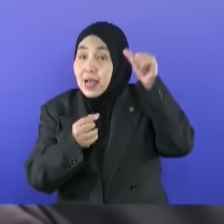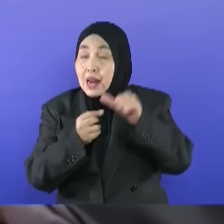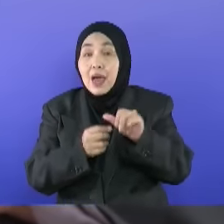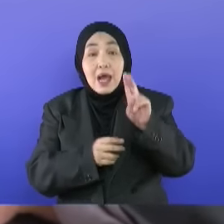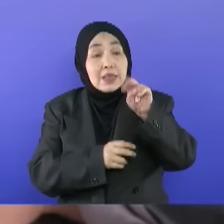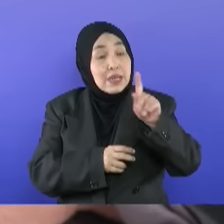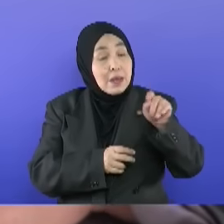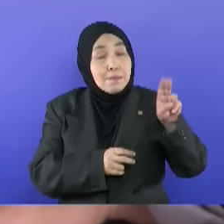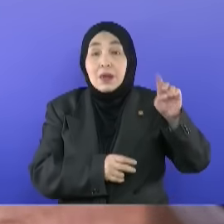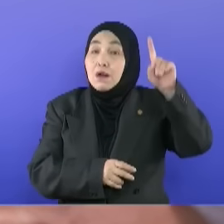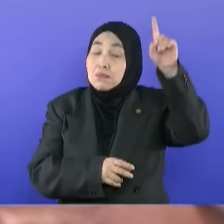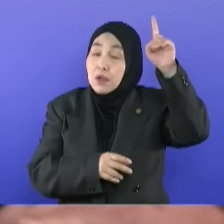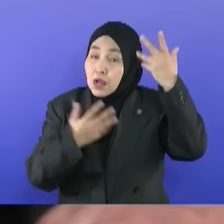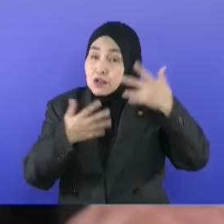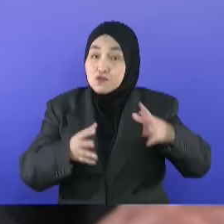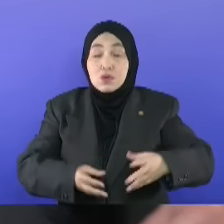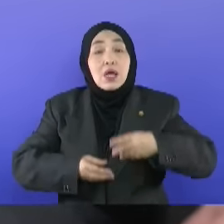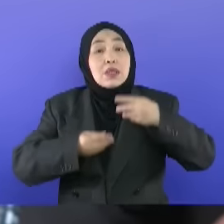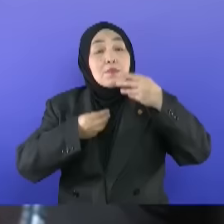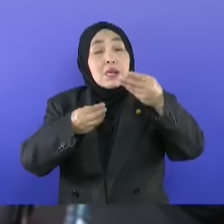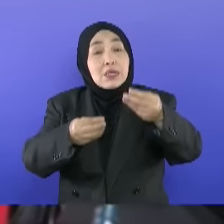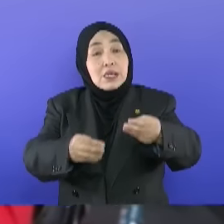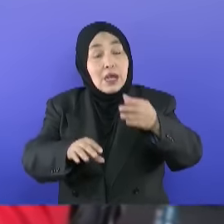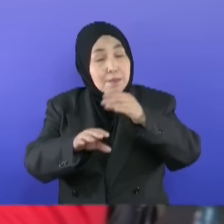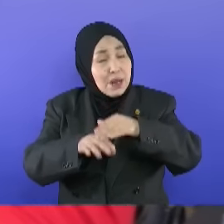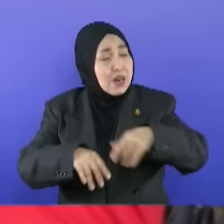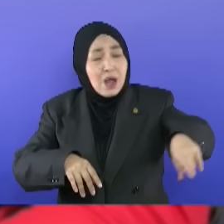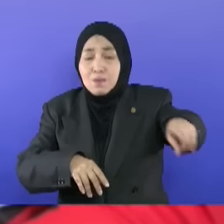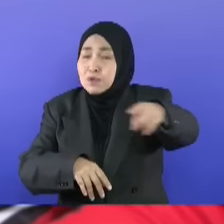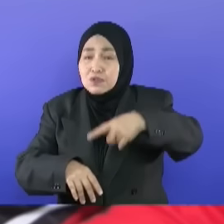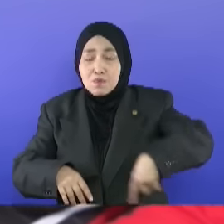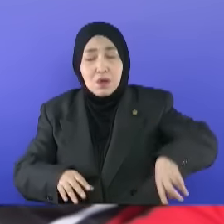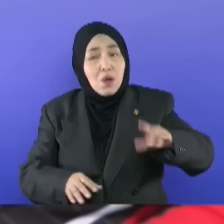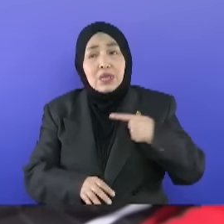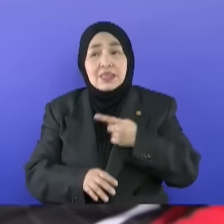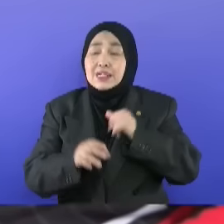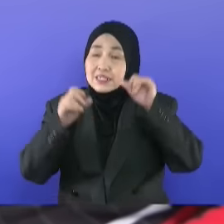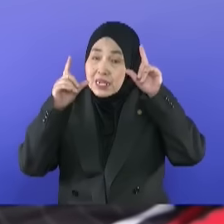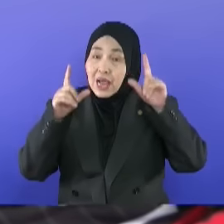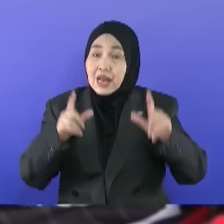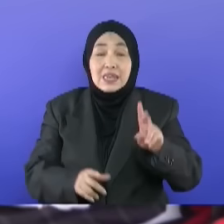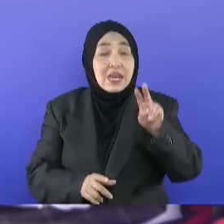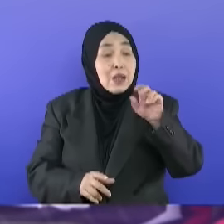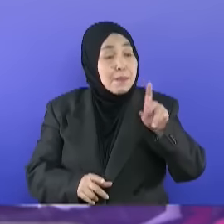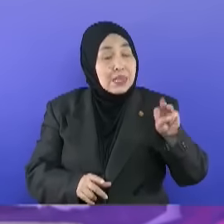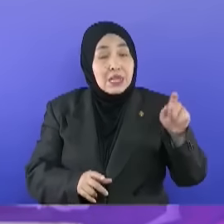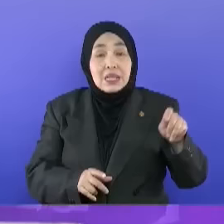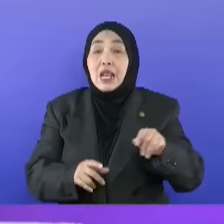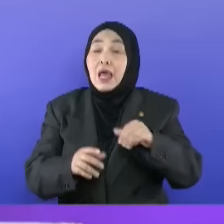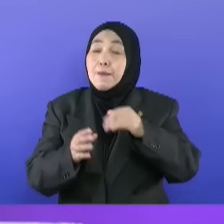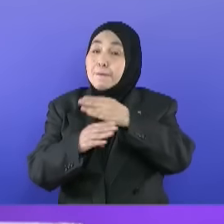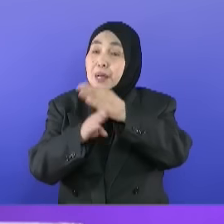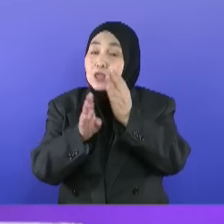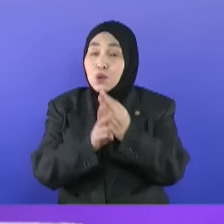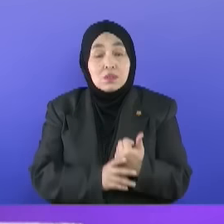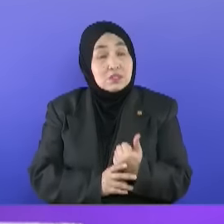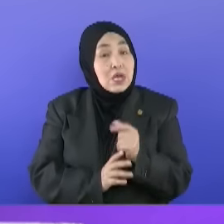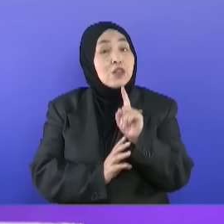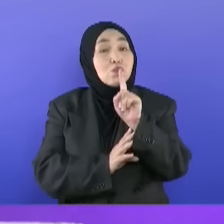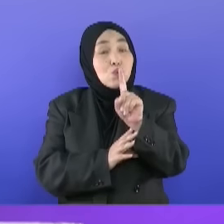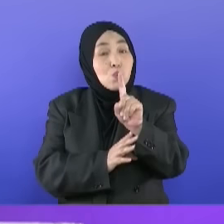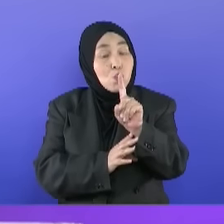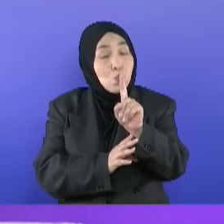nikmatku yang telah diberikan kepada kamu semua. Kalau kita perasan kat sini ustaz ya, nikmati itu dalam bentuk mufrad, dalam bentuk singular.